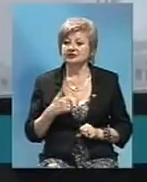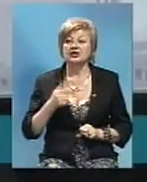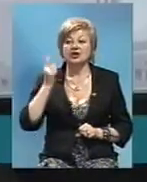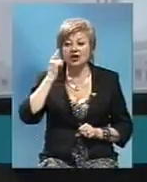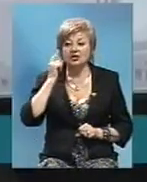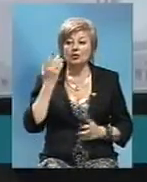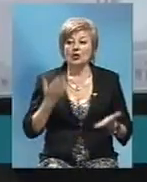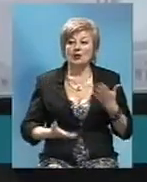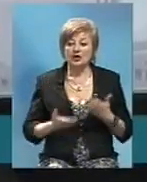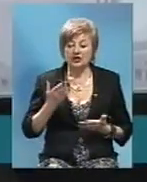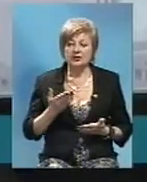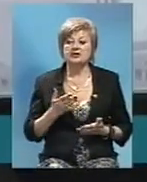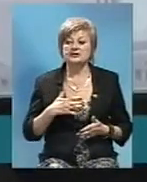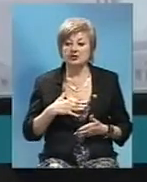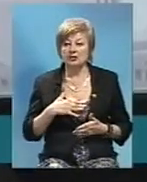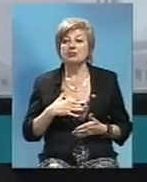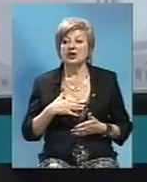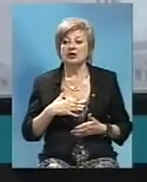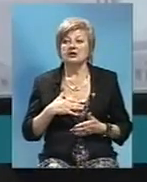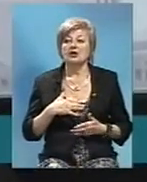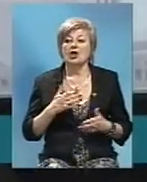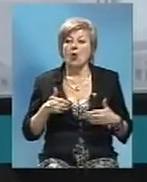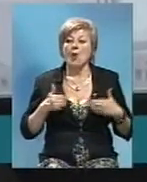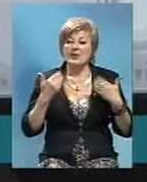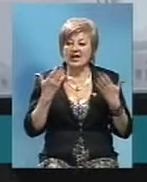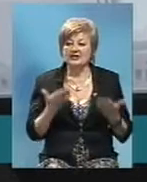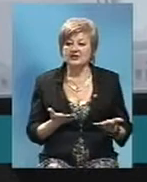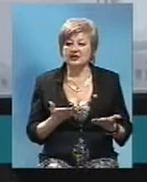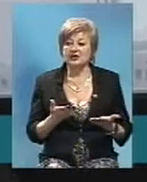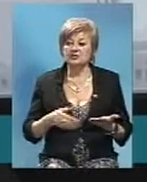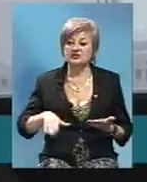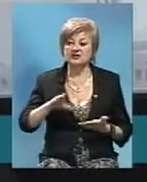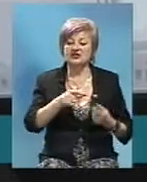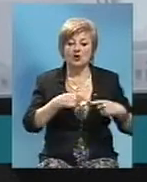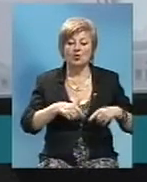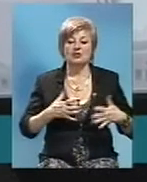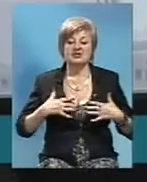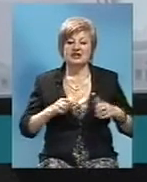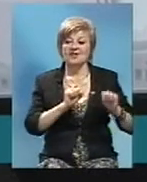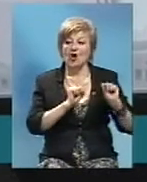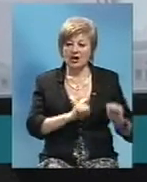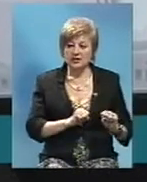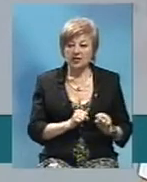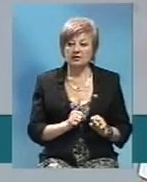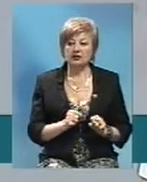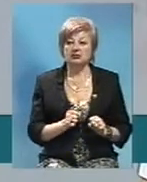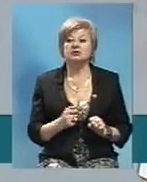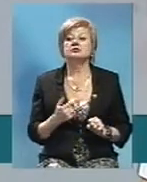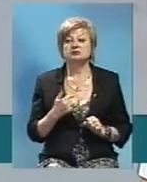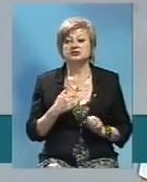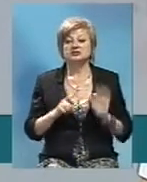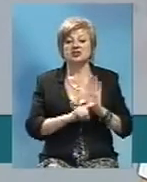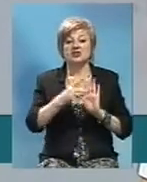думаю, що якщо ми фундаментально обратимося к той же самий Всемирной организации здравоохранения, вот, то она еще в